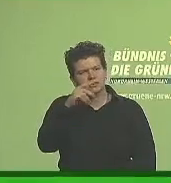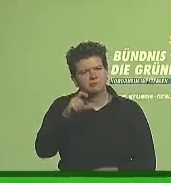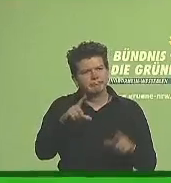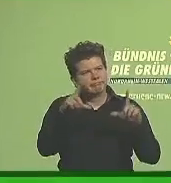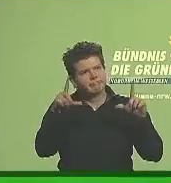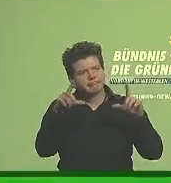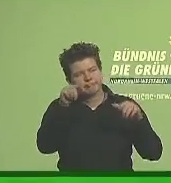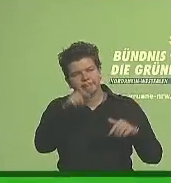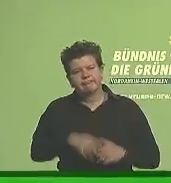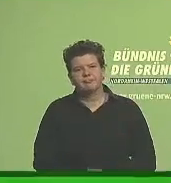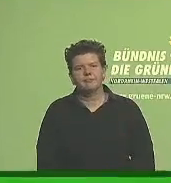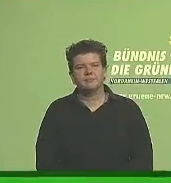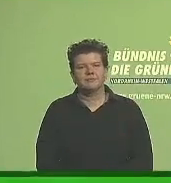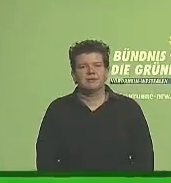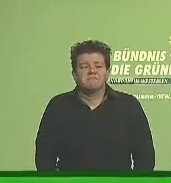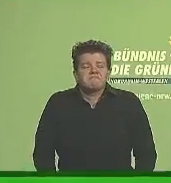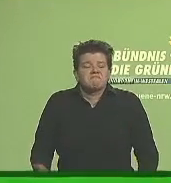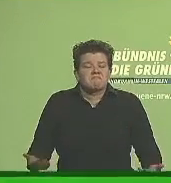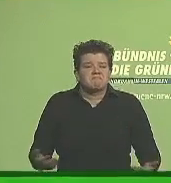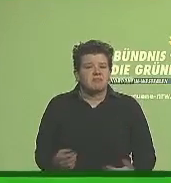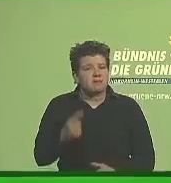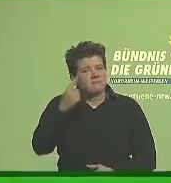Achselzuckend eher, ratlos,